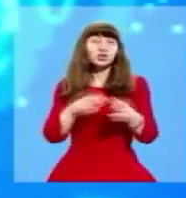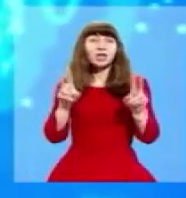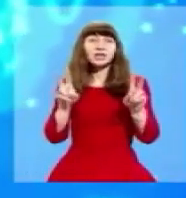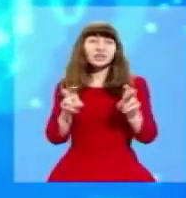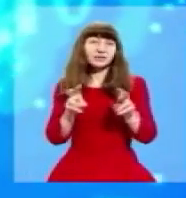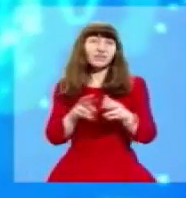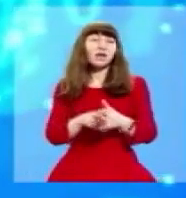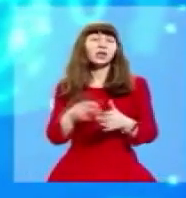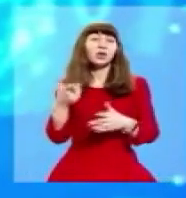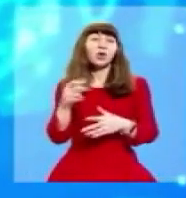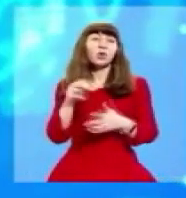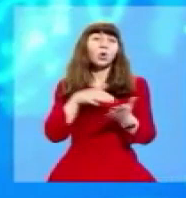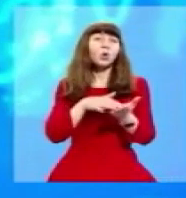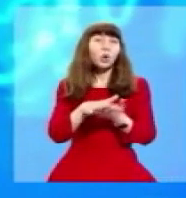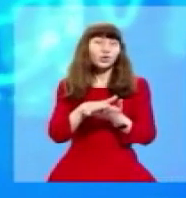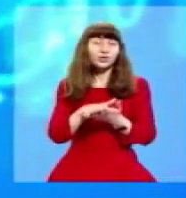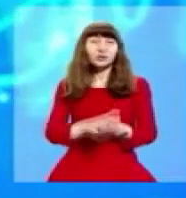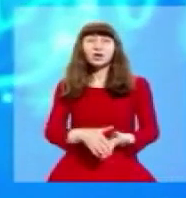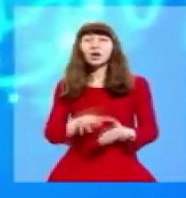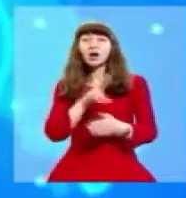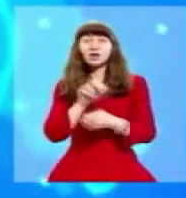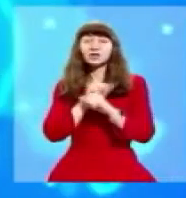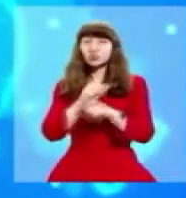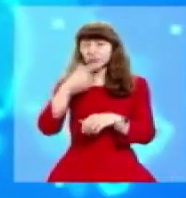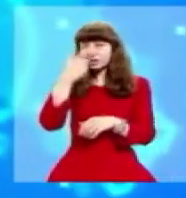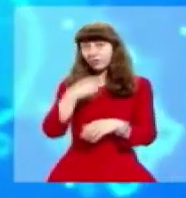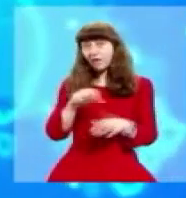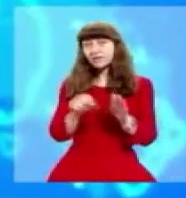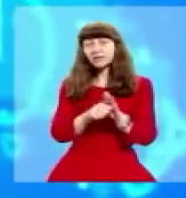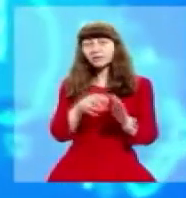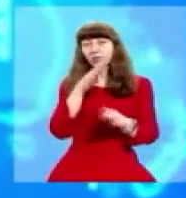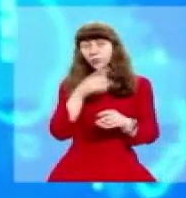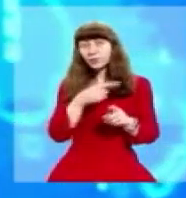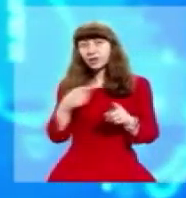называют гололед. Как обезопасить себя в зимний период и не стать жертвой